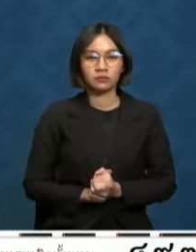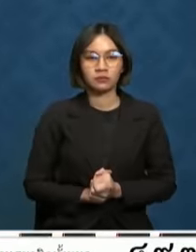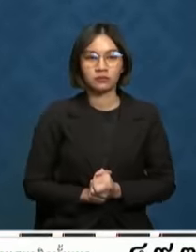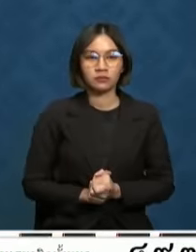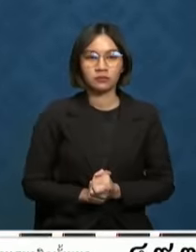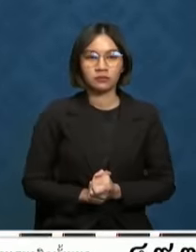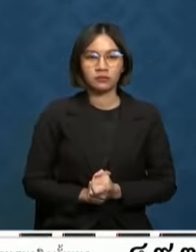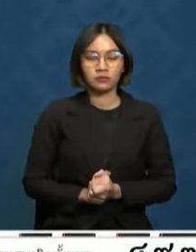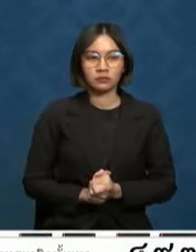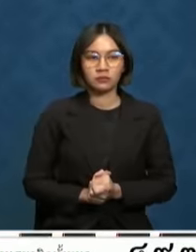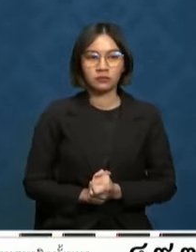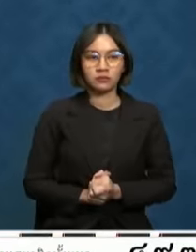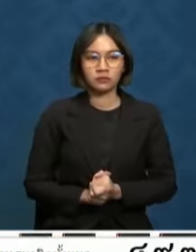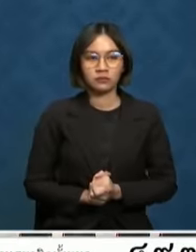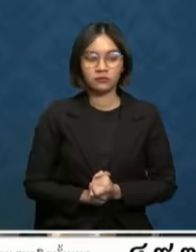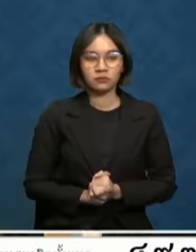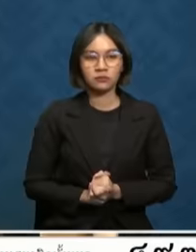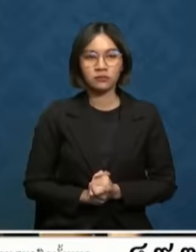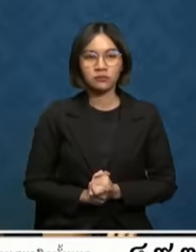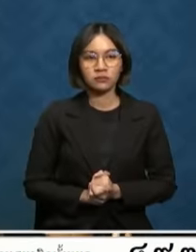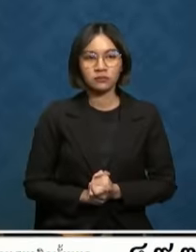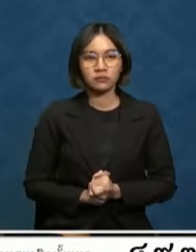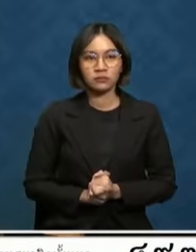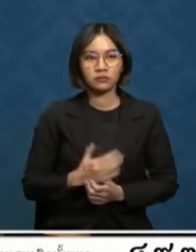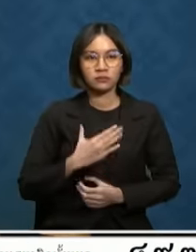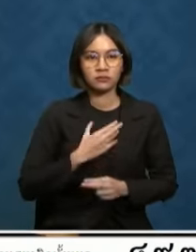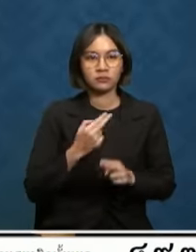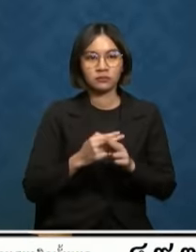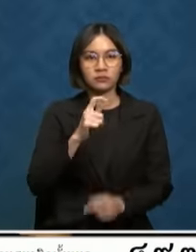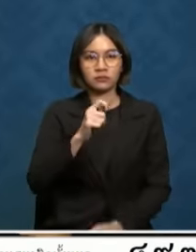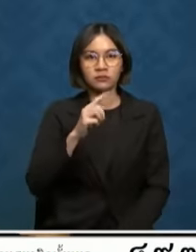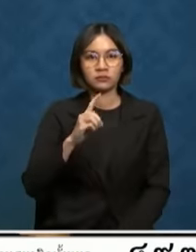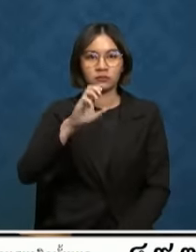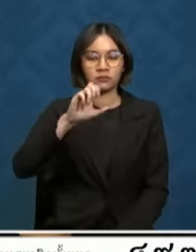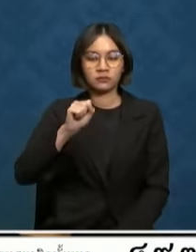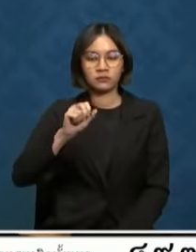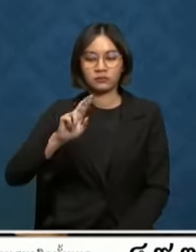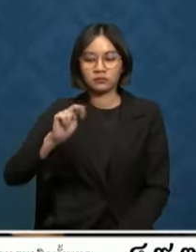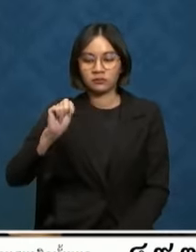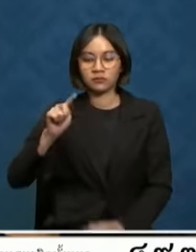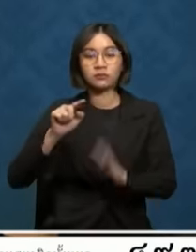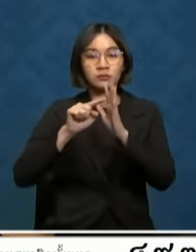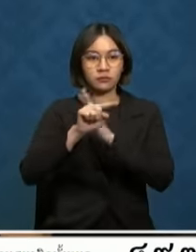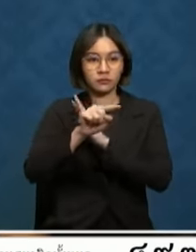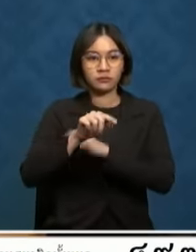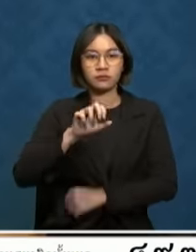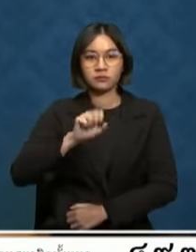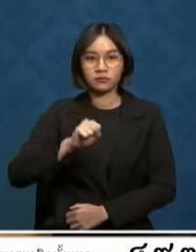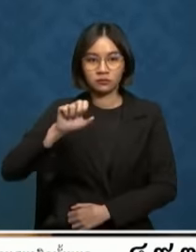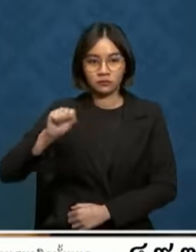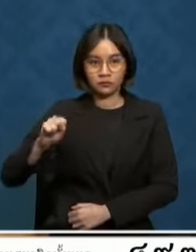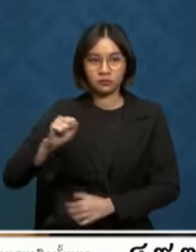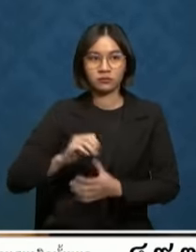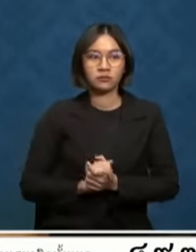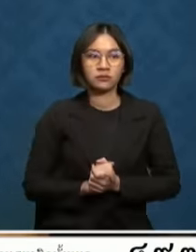ราษฎรที่เคารพกระผมนายอดิศรเพียงเกศสมาชิกสภาผู้